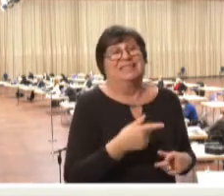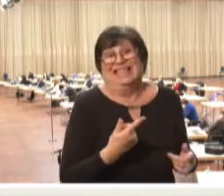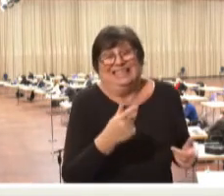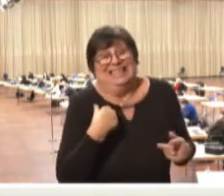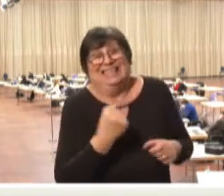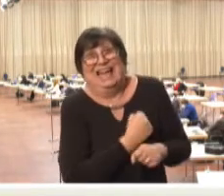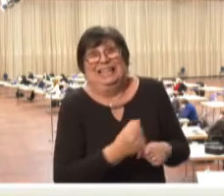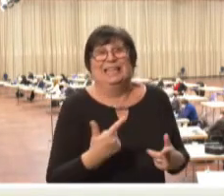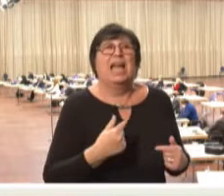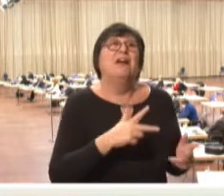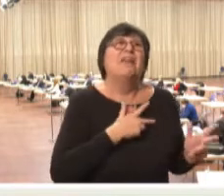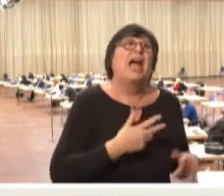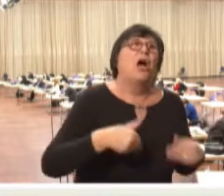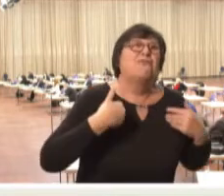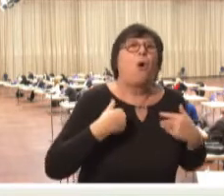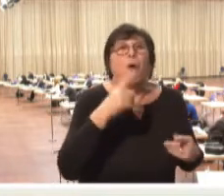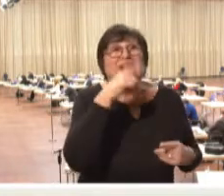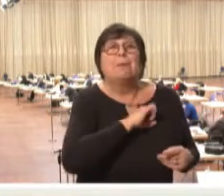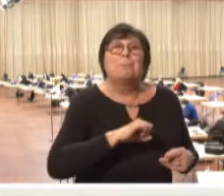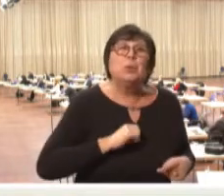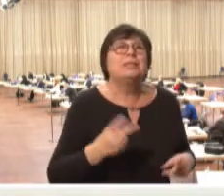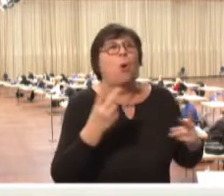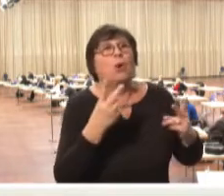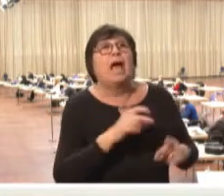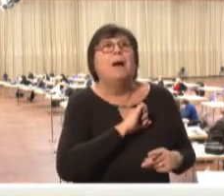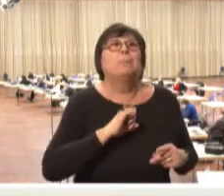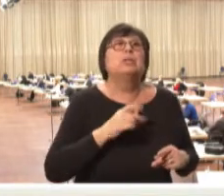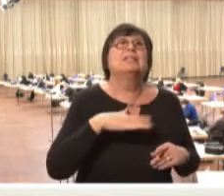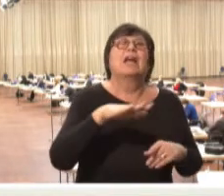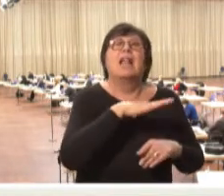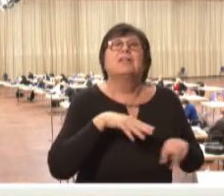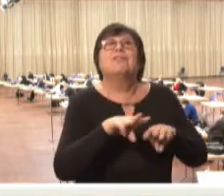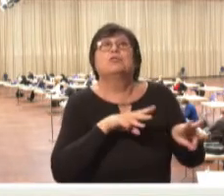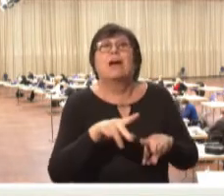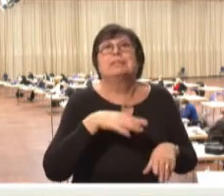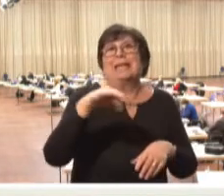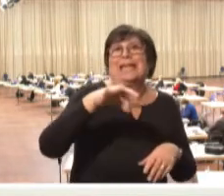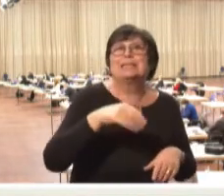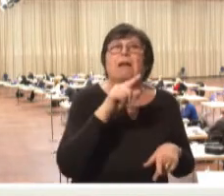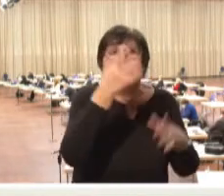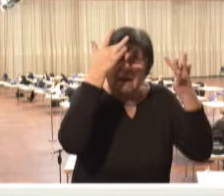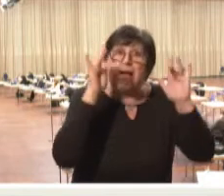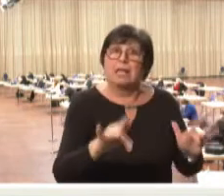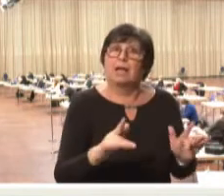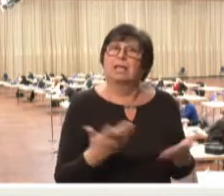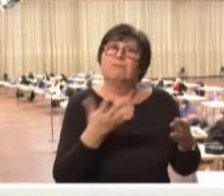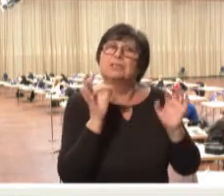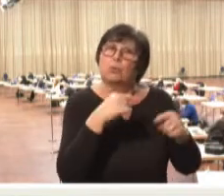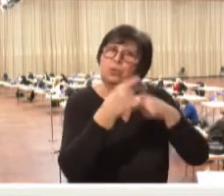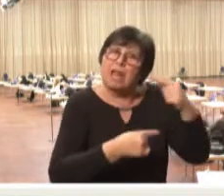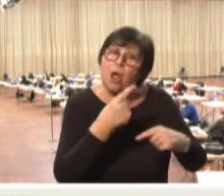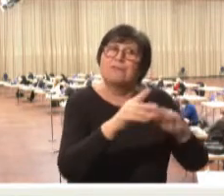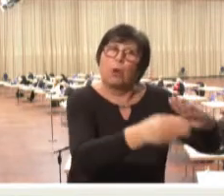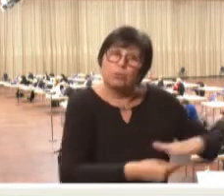nicht. Und ich wäre froh, wenn der Bund, wenn auch der neue Bundeslandwirtschaftsminister an dieser Stelle das anerkennt, was gut läuft, auch